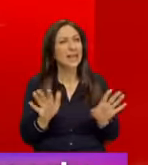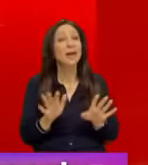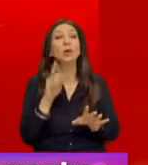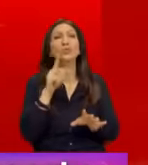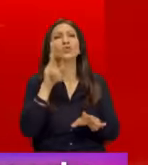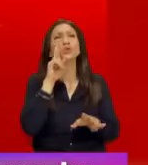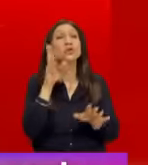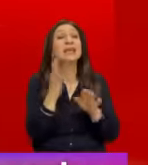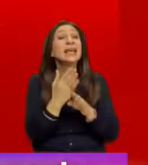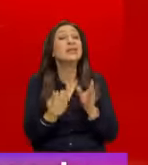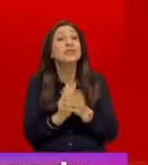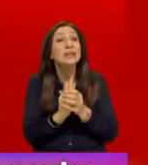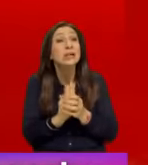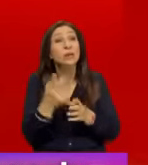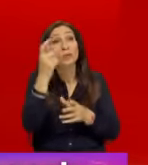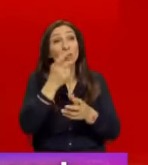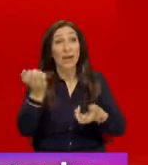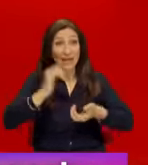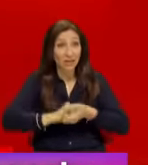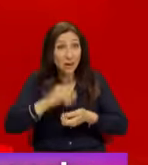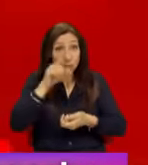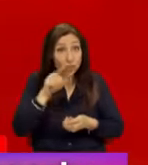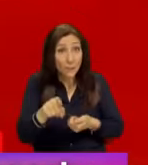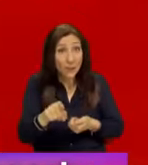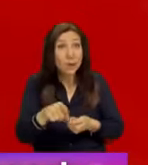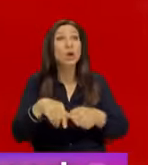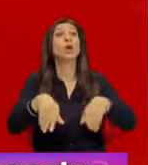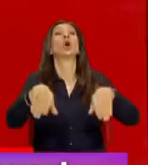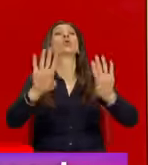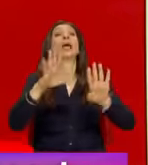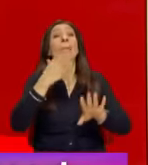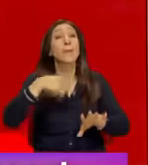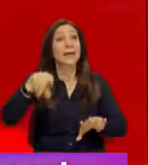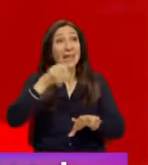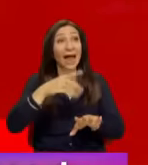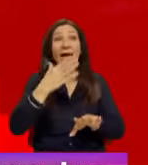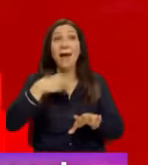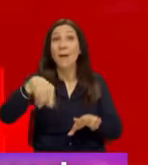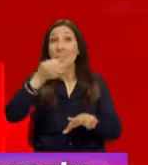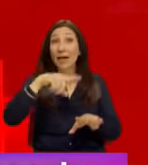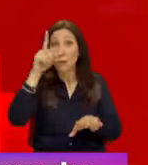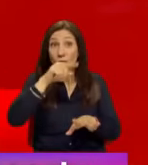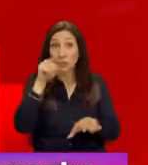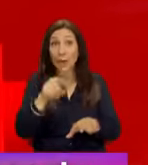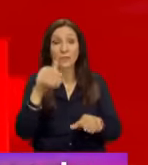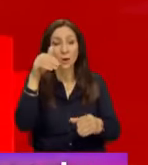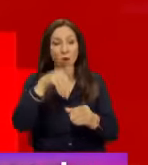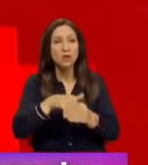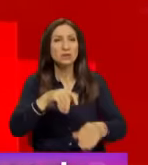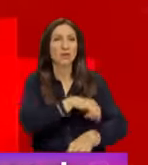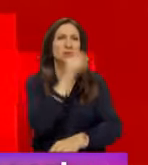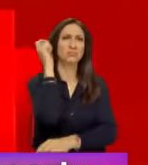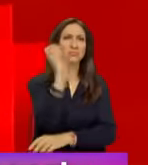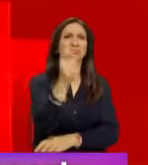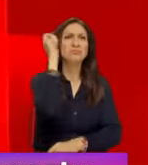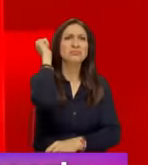bu sonuç ortaya neden çıktı? Türkiye İttifakı'ndan mı çıktı? Yoksa emekliler mi acaba sandıkta bir sarı kart göster?